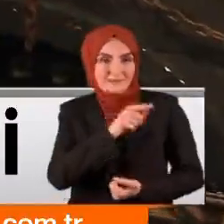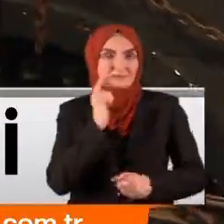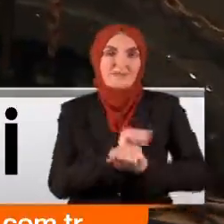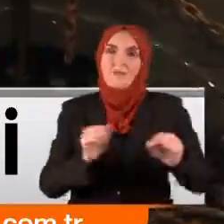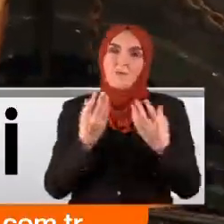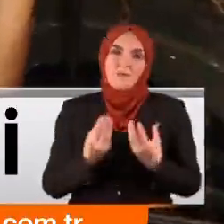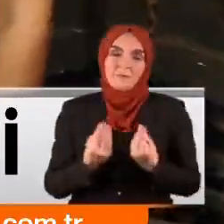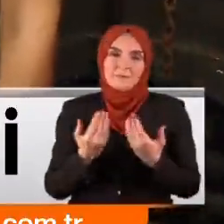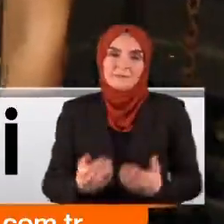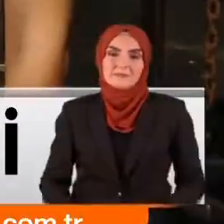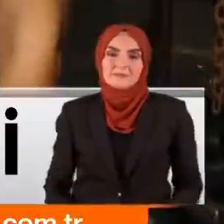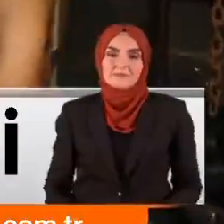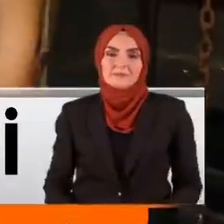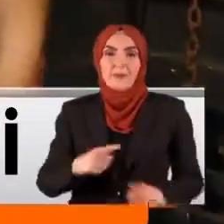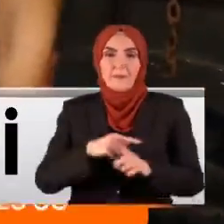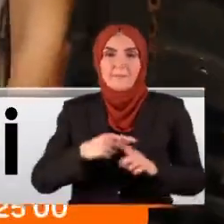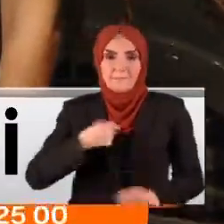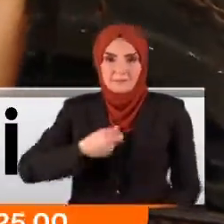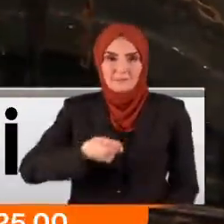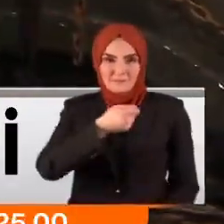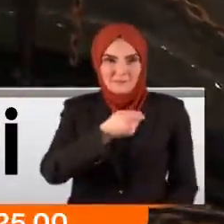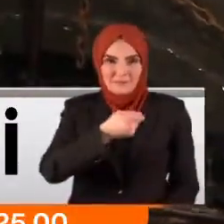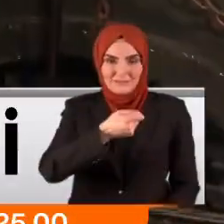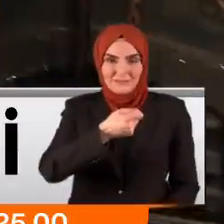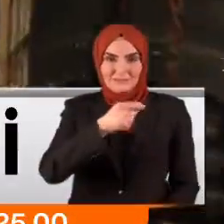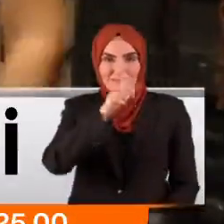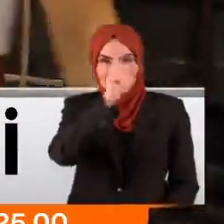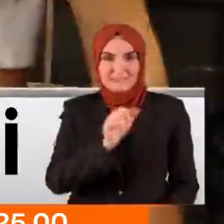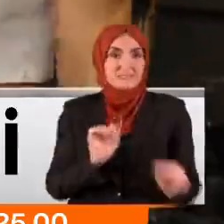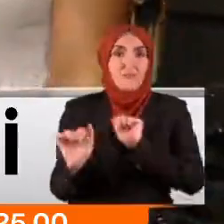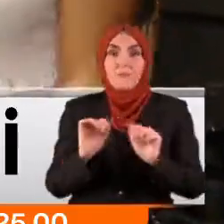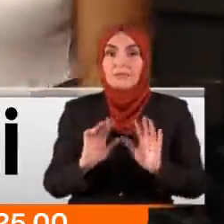Bıçağı bu şekilde tuttum. Kendini nasıl savunursun?